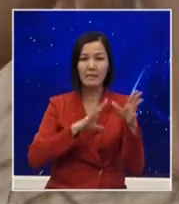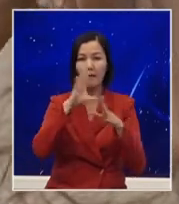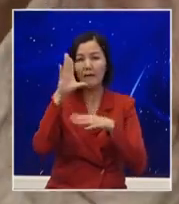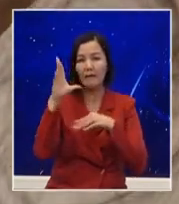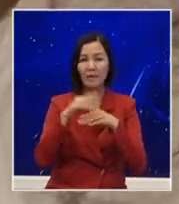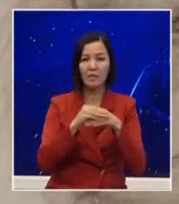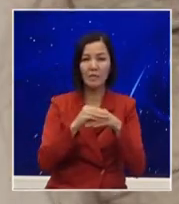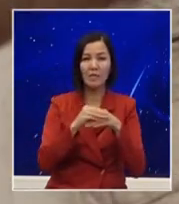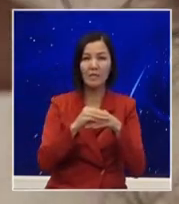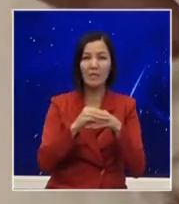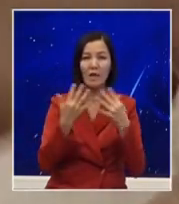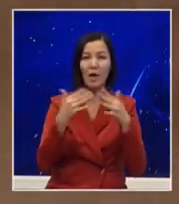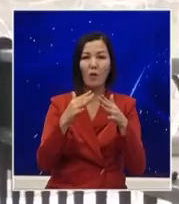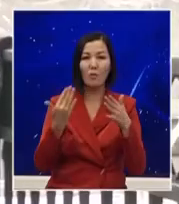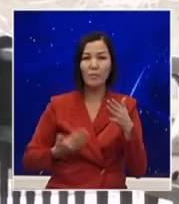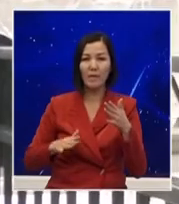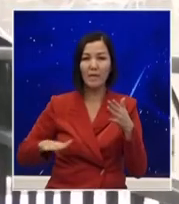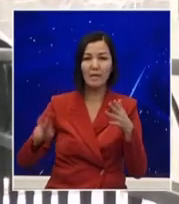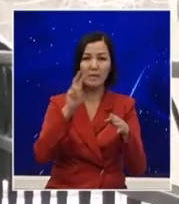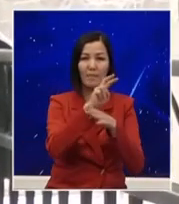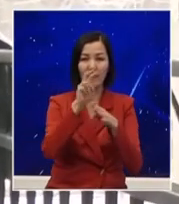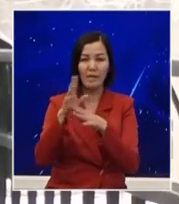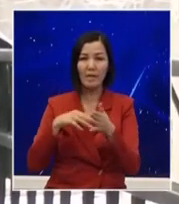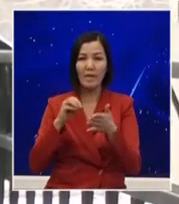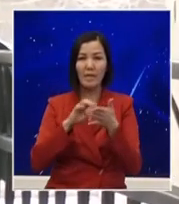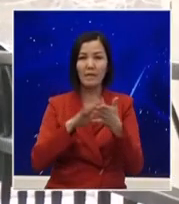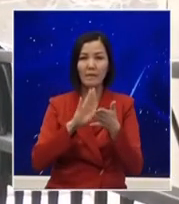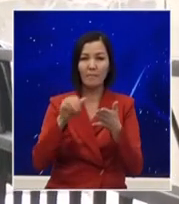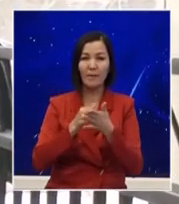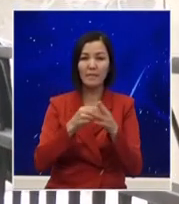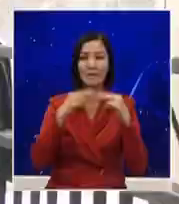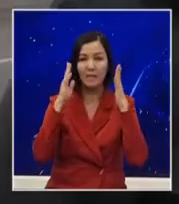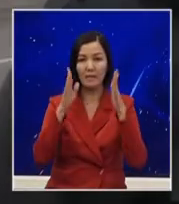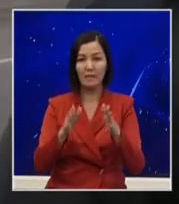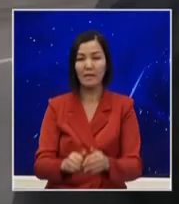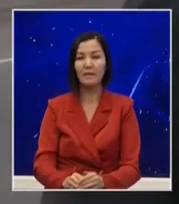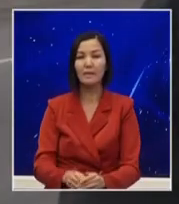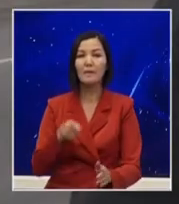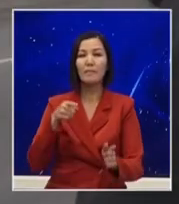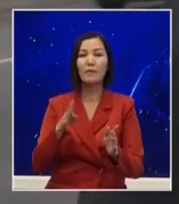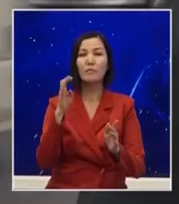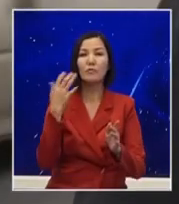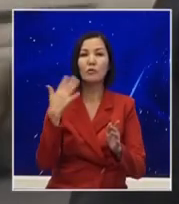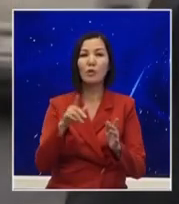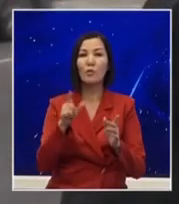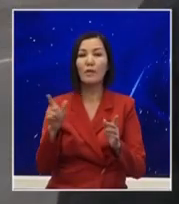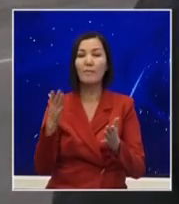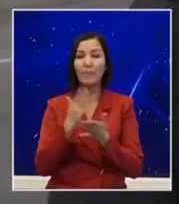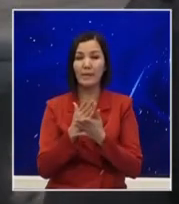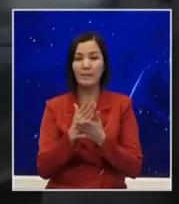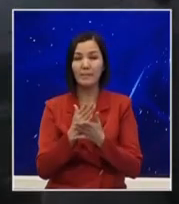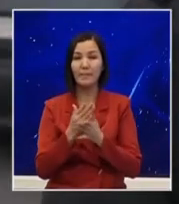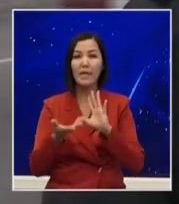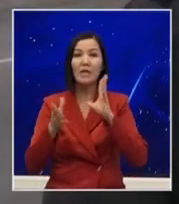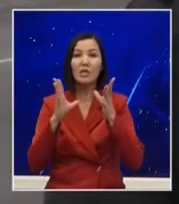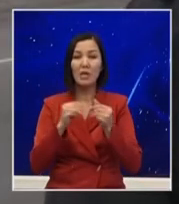елді мекендерді аралап жүр. Ал есепте тұрғандар ең басты назарда. 1450 адам болып тұрады.